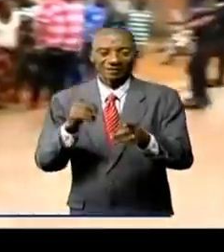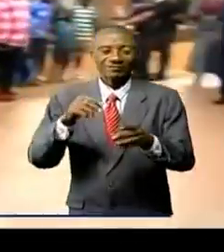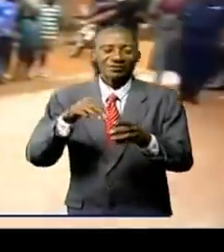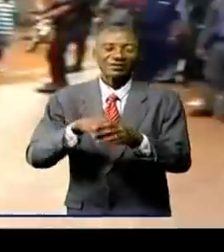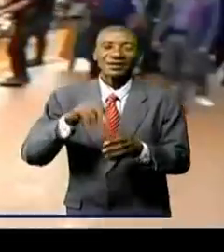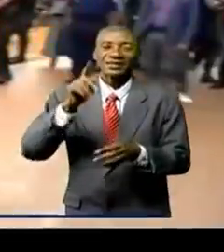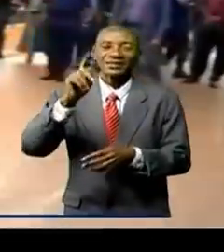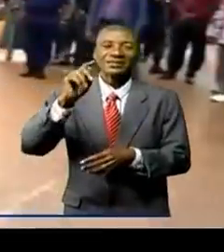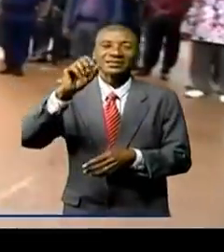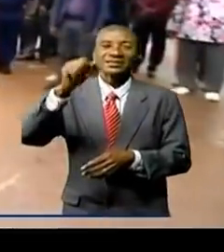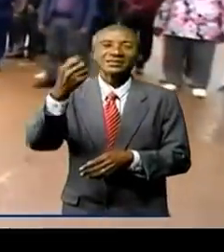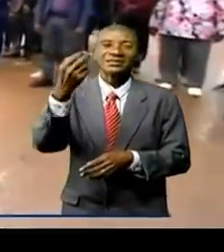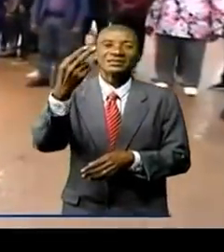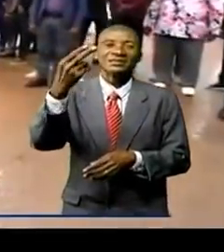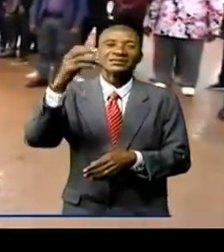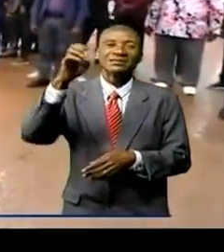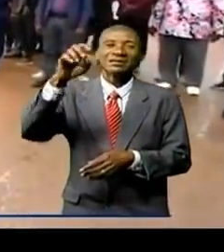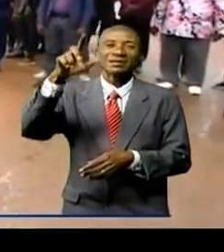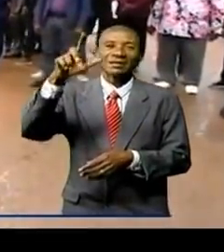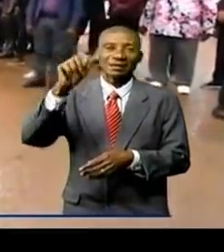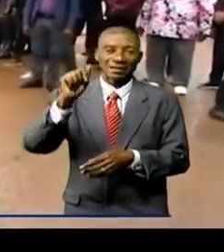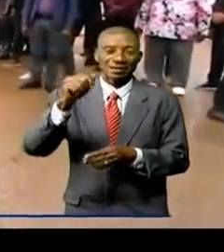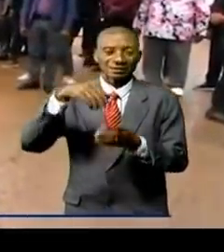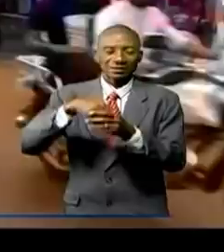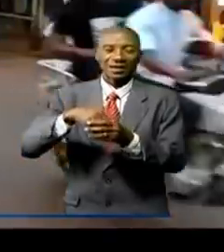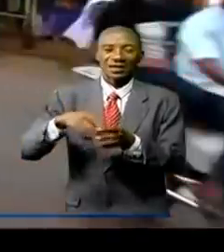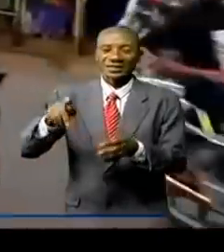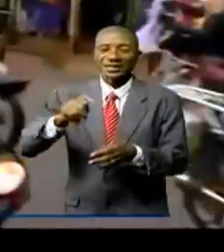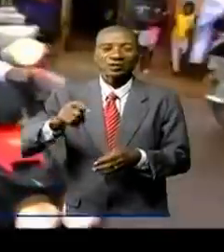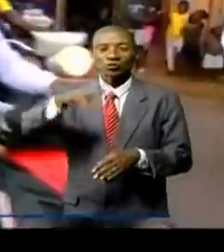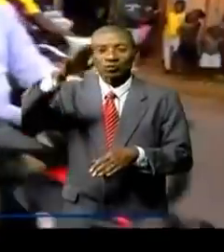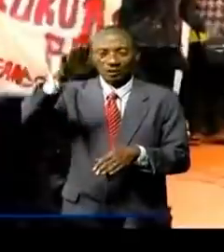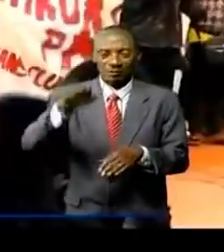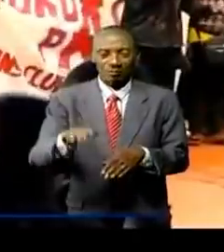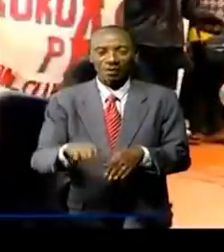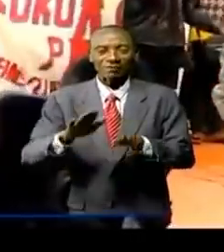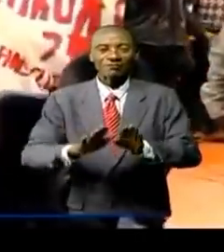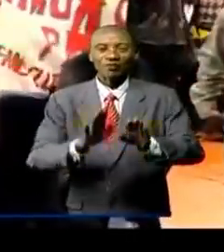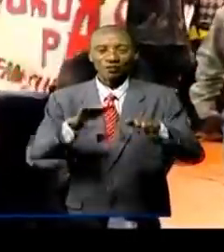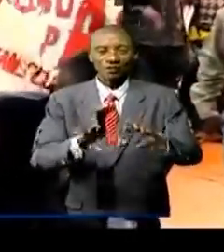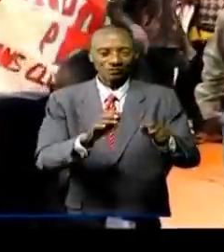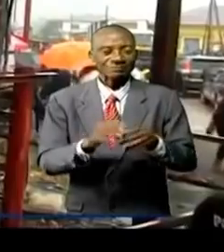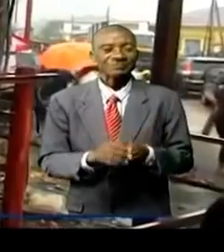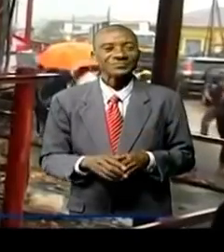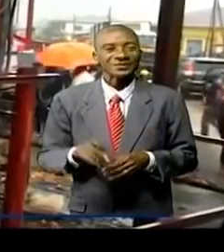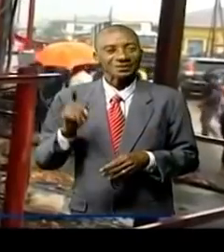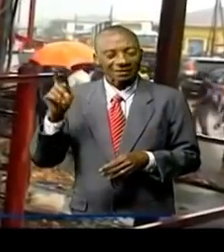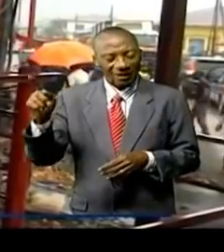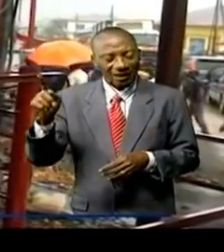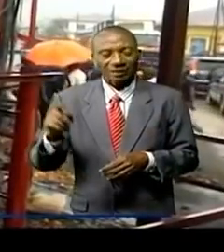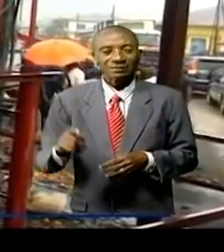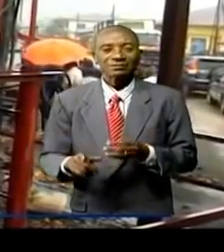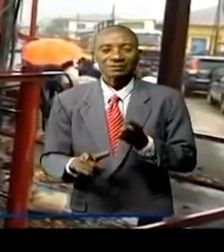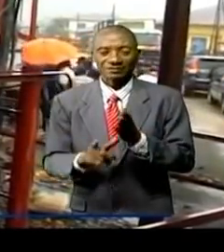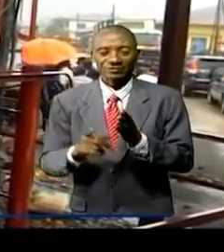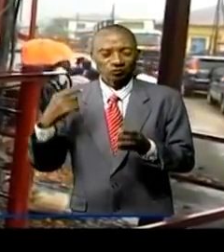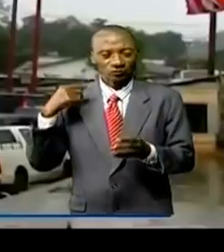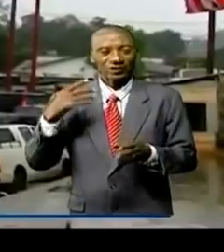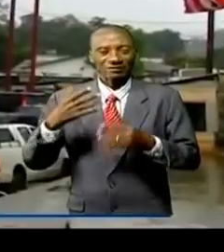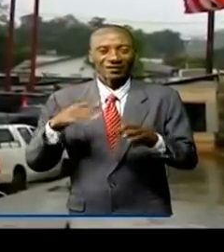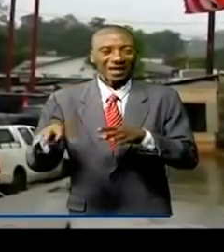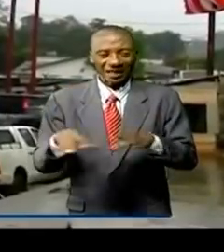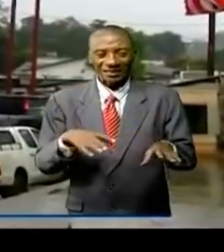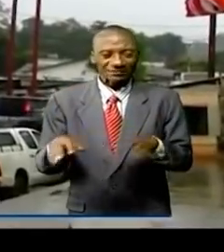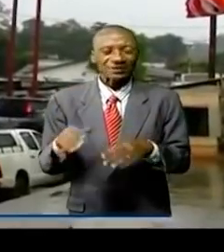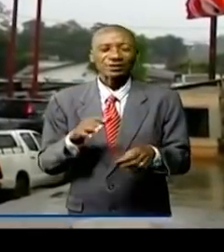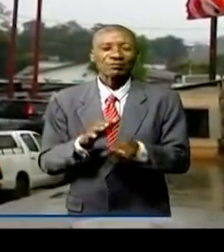chef-lieu de l'ex-district du Bas-Fleuve, samedi 18 février 2022. Sur place, il entame ses activité par la remise d'un transformateur au